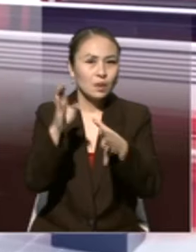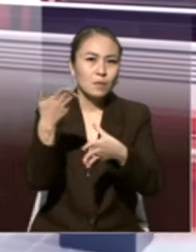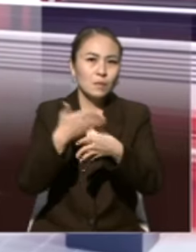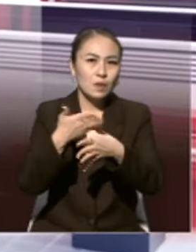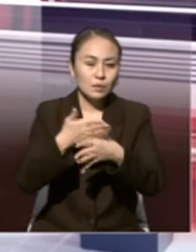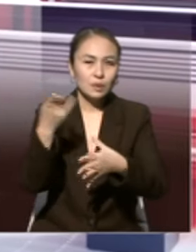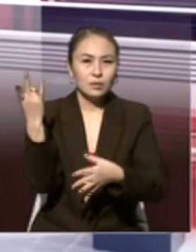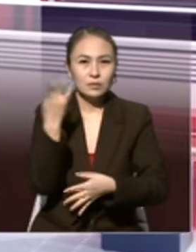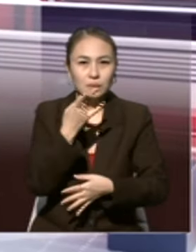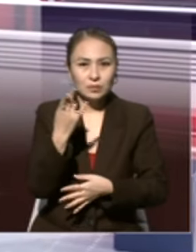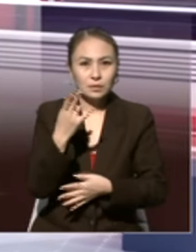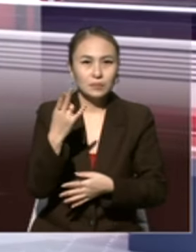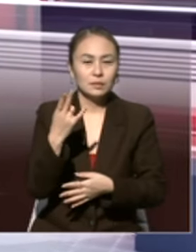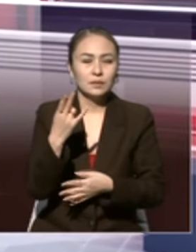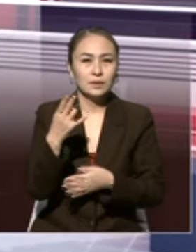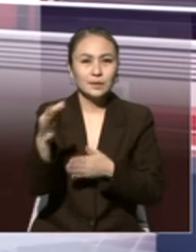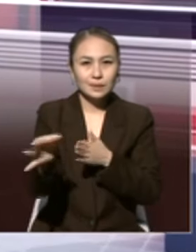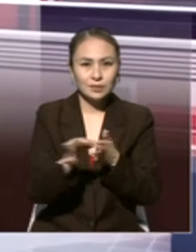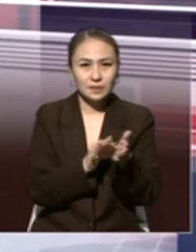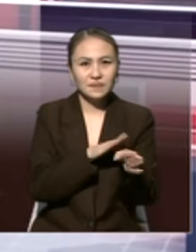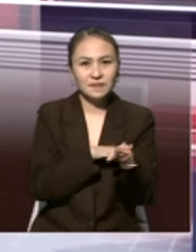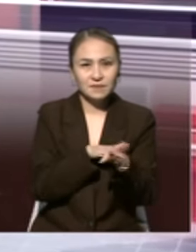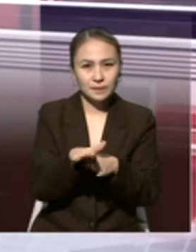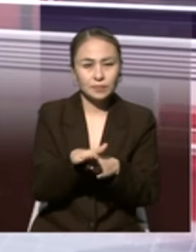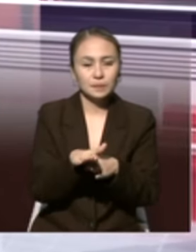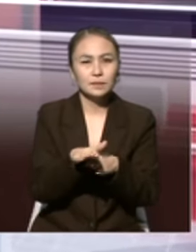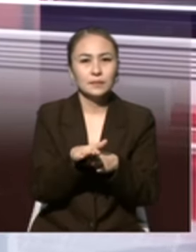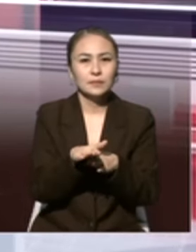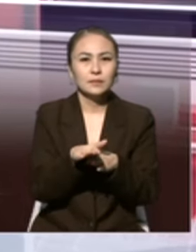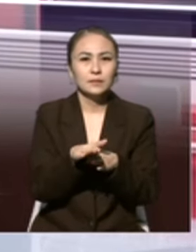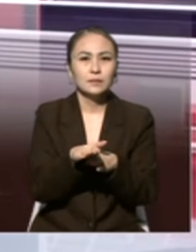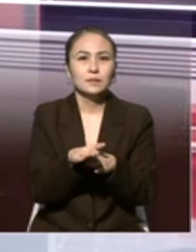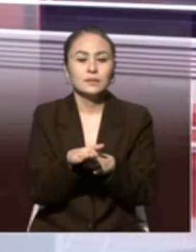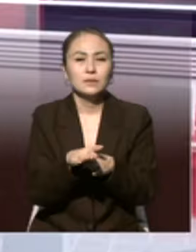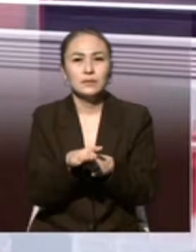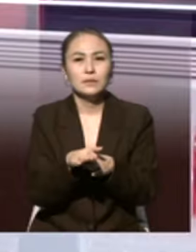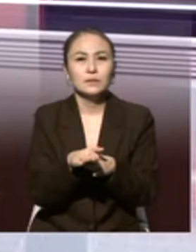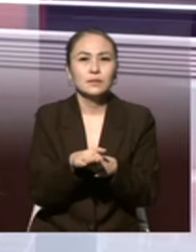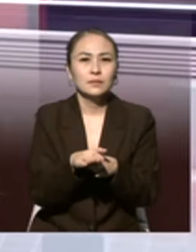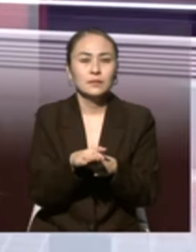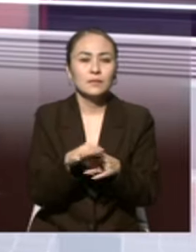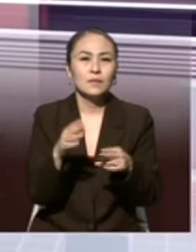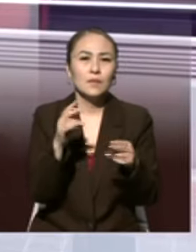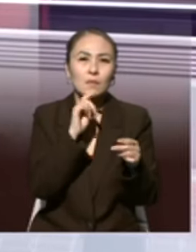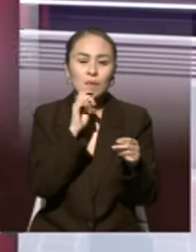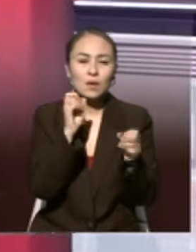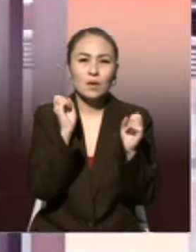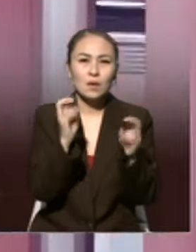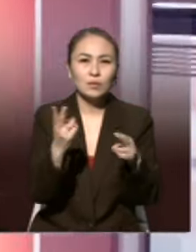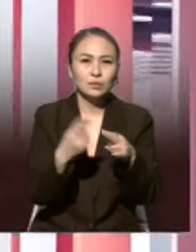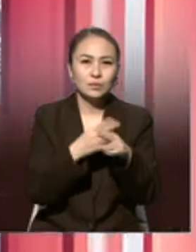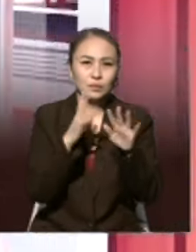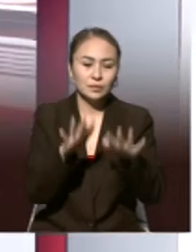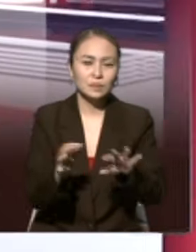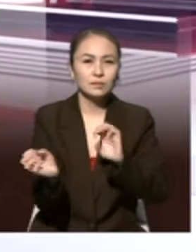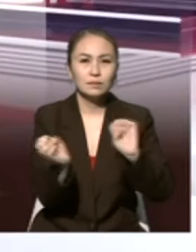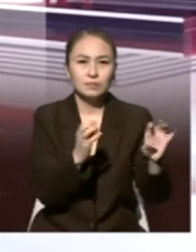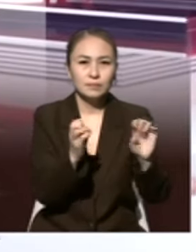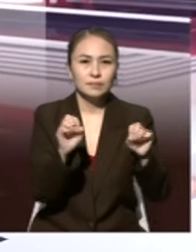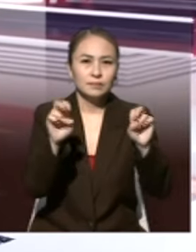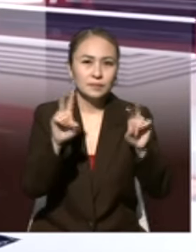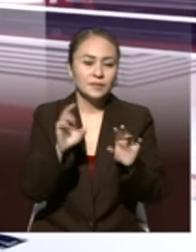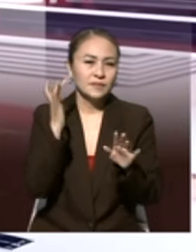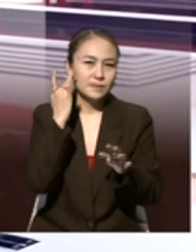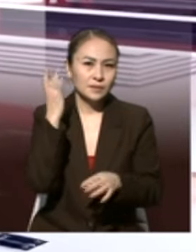жатқан хабарламаларға құлақ асып біздің құтқарушылармен бірге сол қауіпсіз жерге көшіру амалдарын